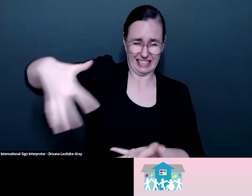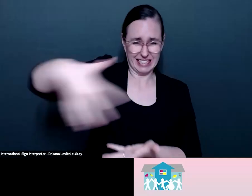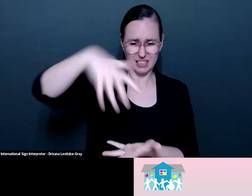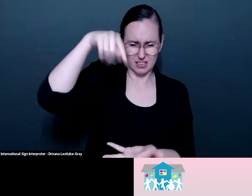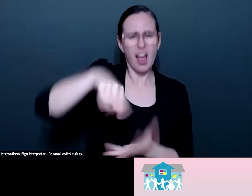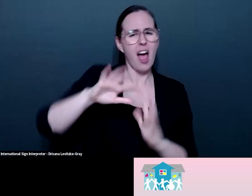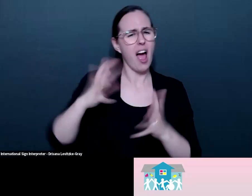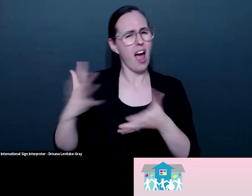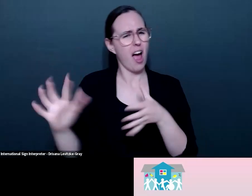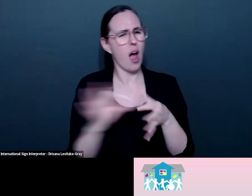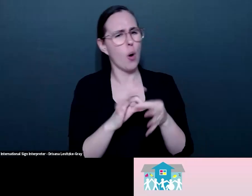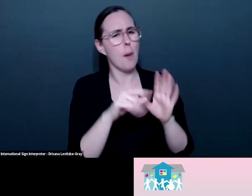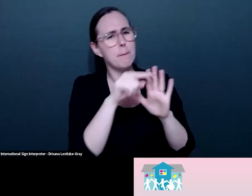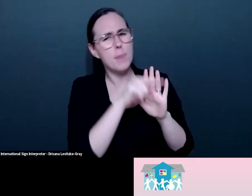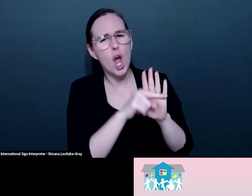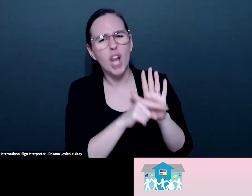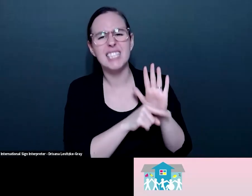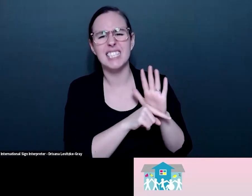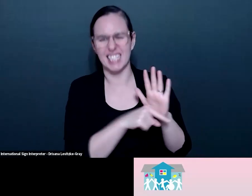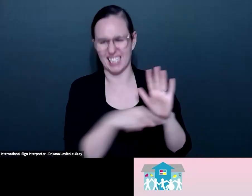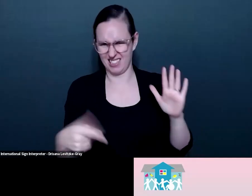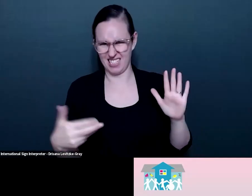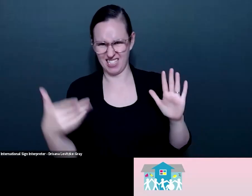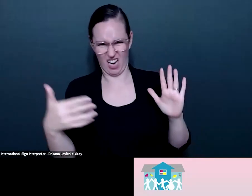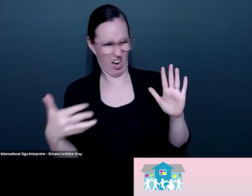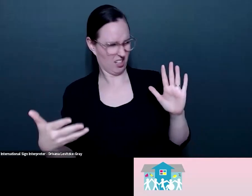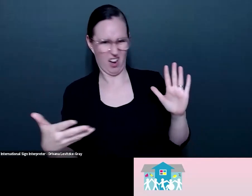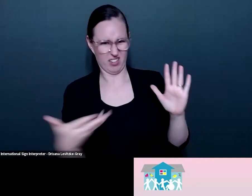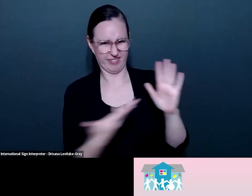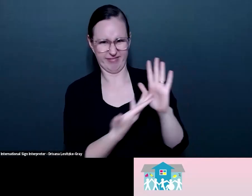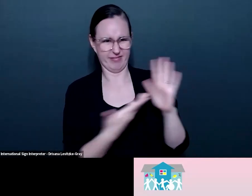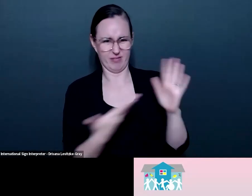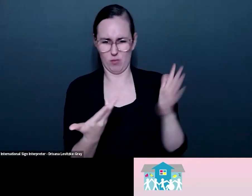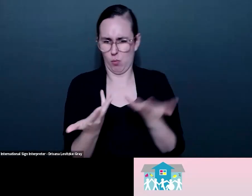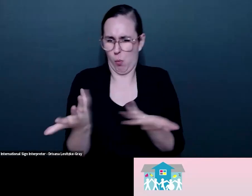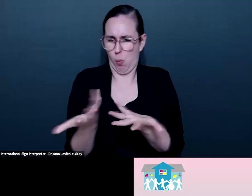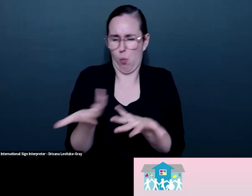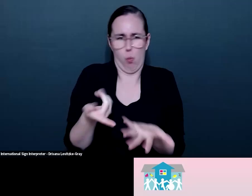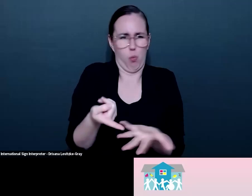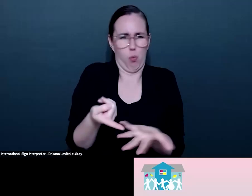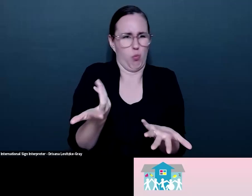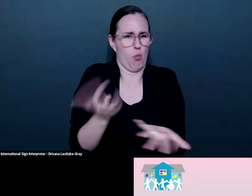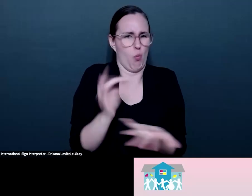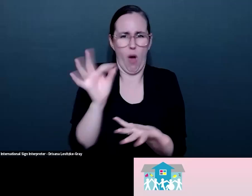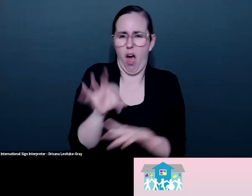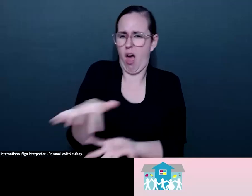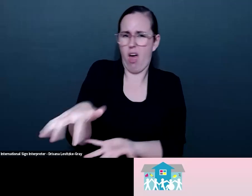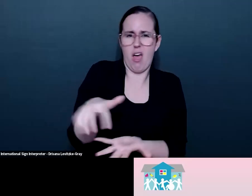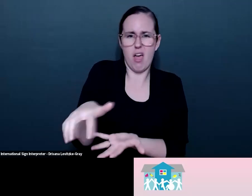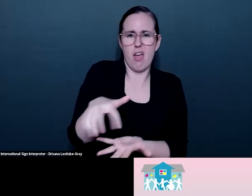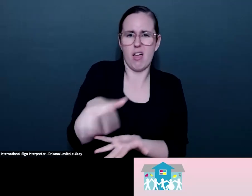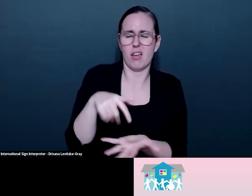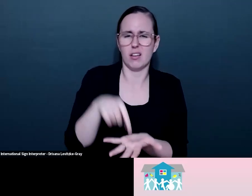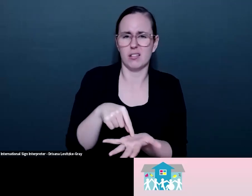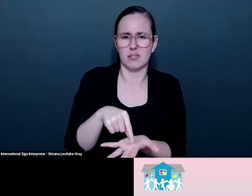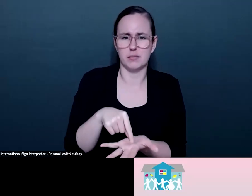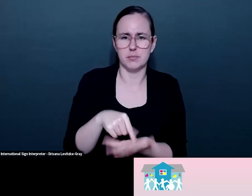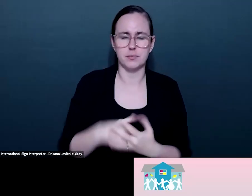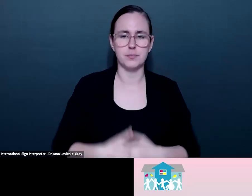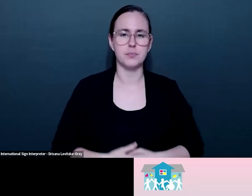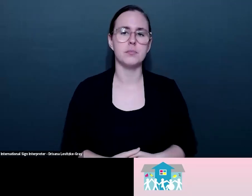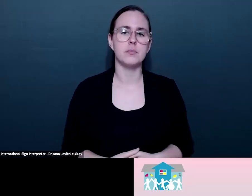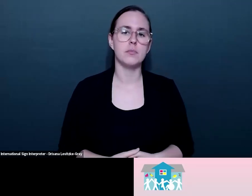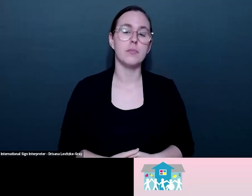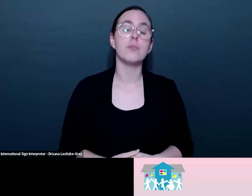complète et correcte pour aider au fonctionnement des enfants. Donc, la